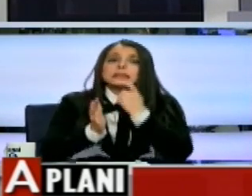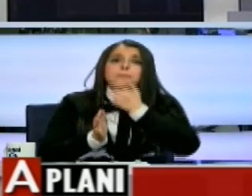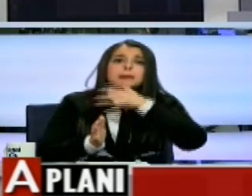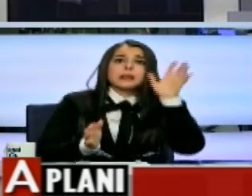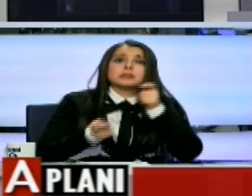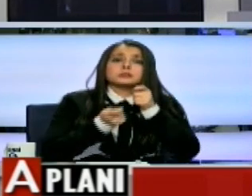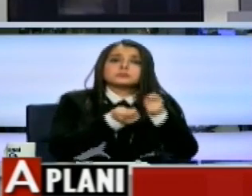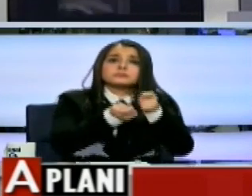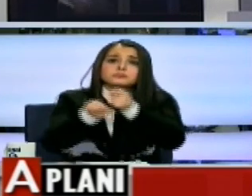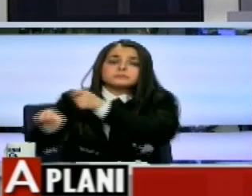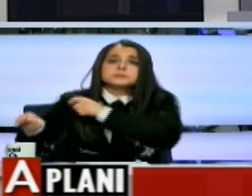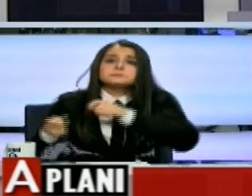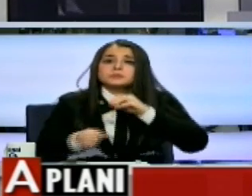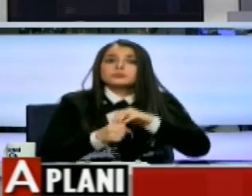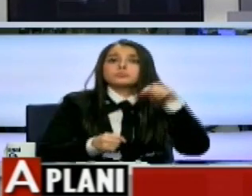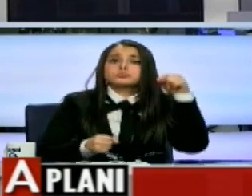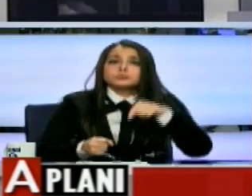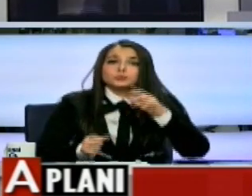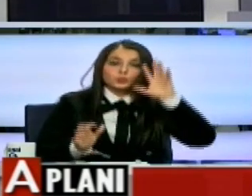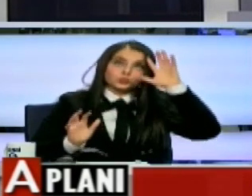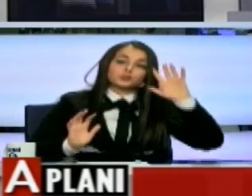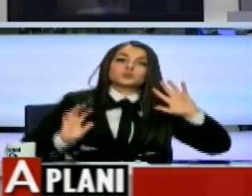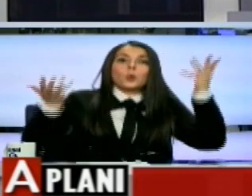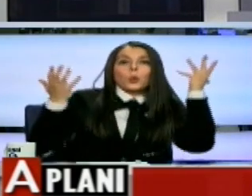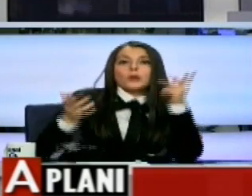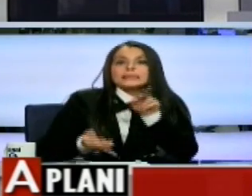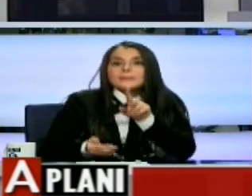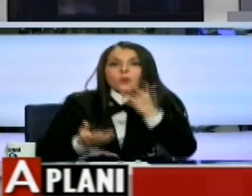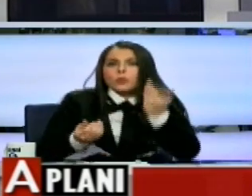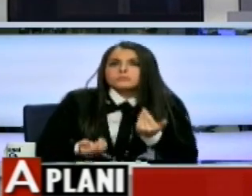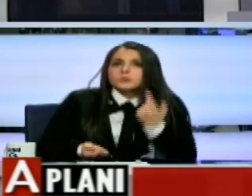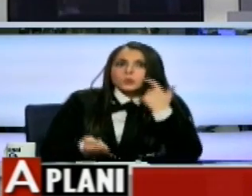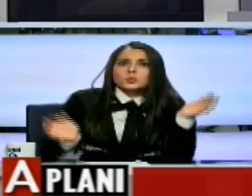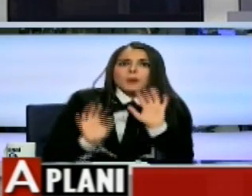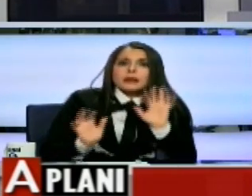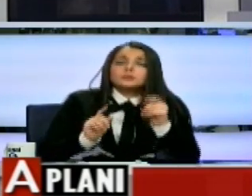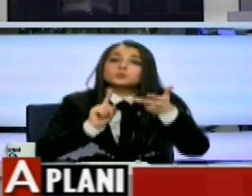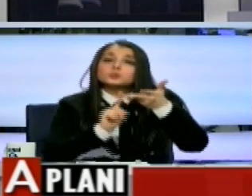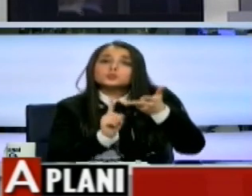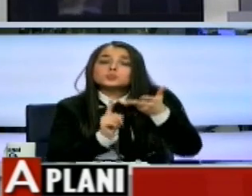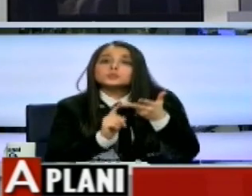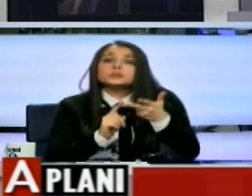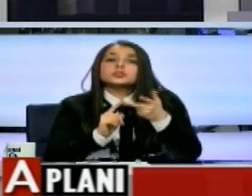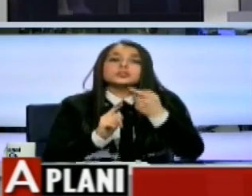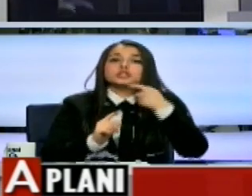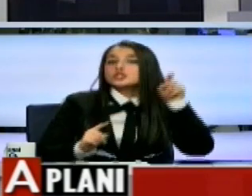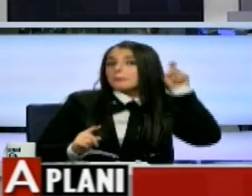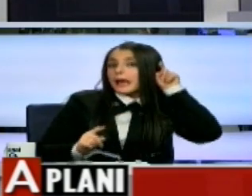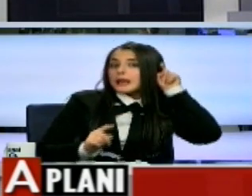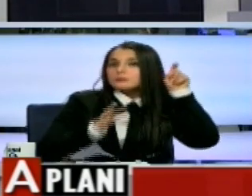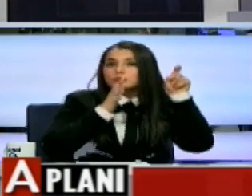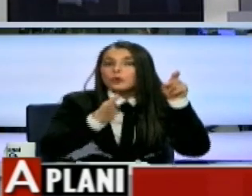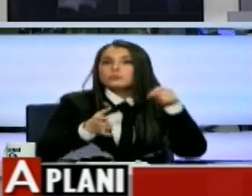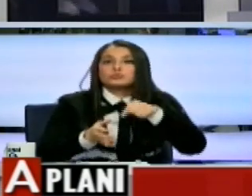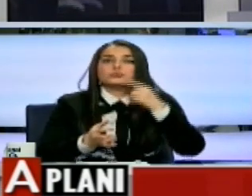insanlar eğitim verdiler dedi. Yani ben şok geçirdim burada. Üçüncüsü de işitme cihazı. Zaten sadece bu